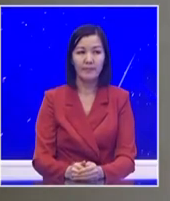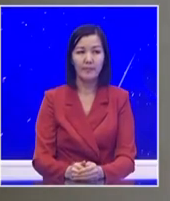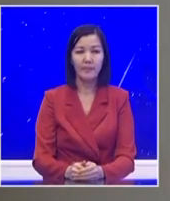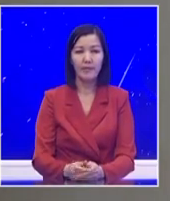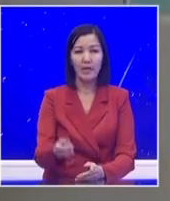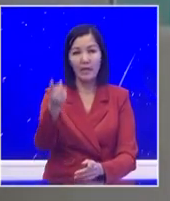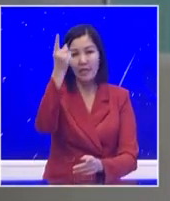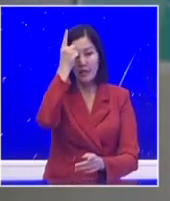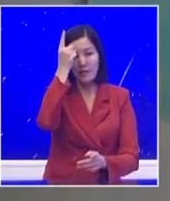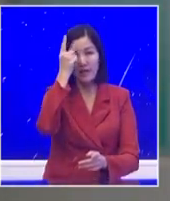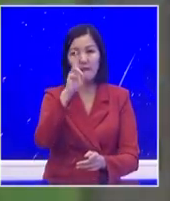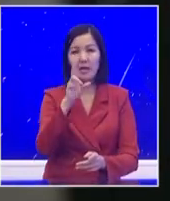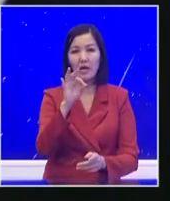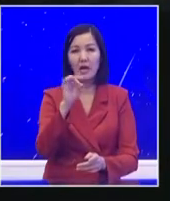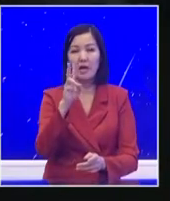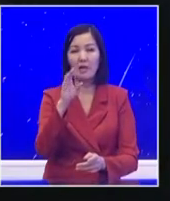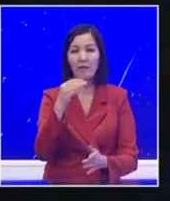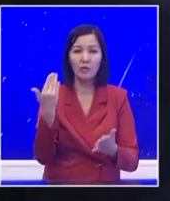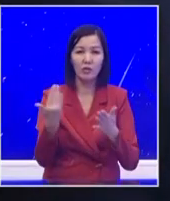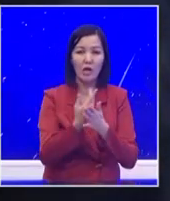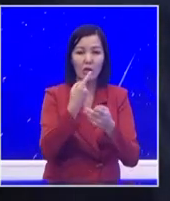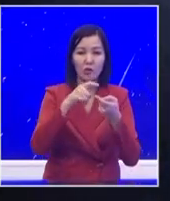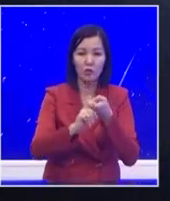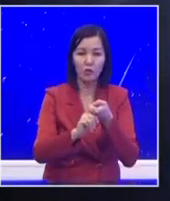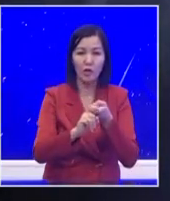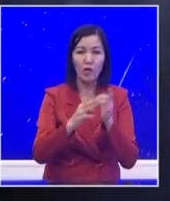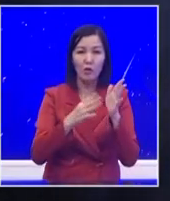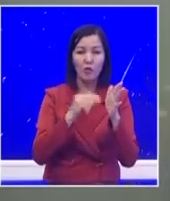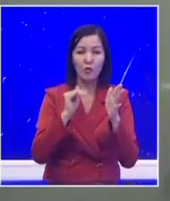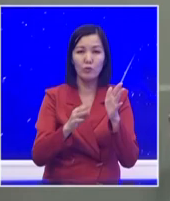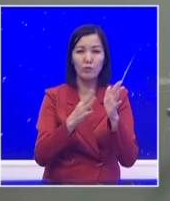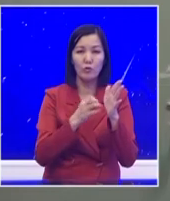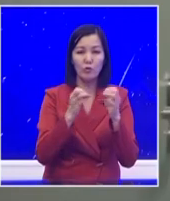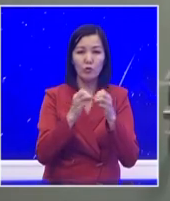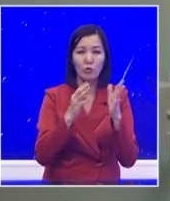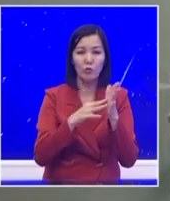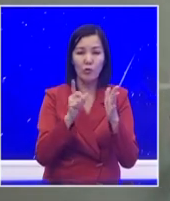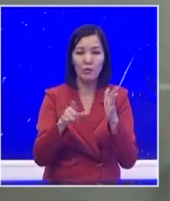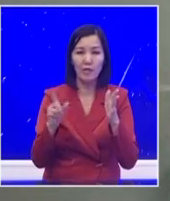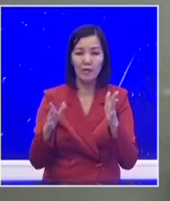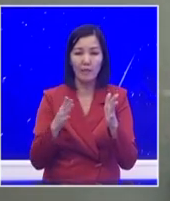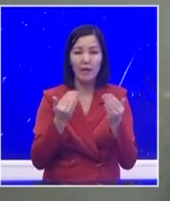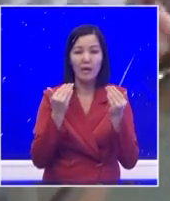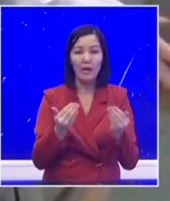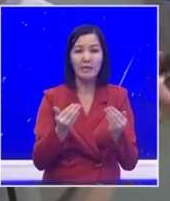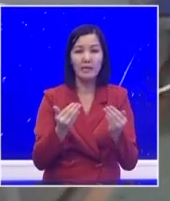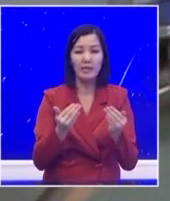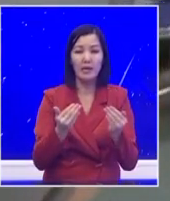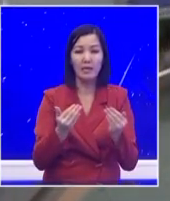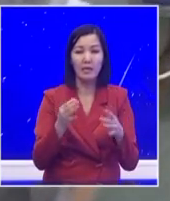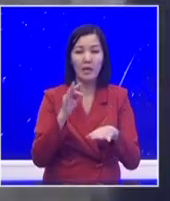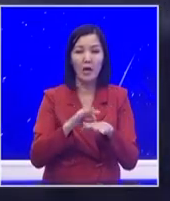Ал Германияда коронавирустың жаңа типін жұқтырғандар саны 9919-ға жетті. Соңғы деректерге сүйенсек,